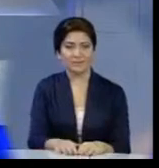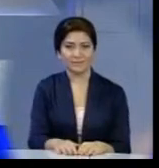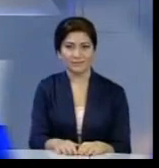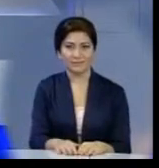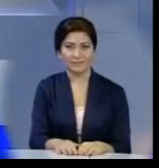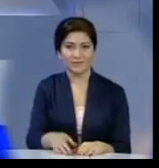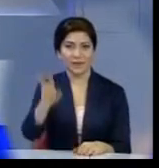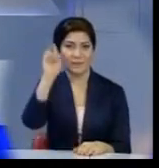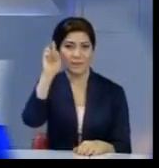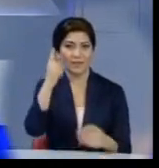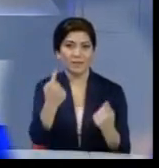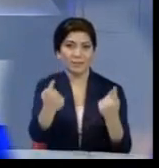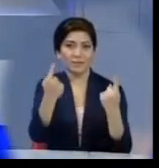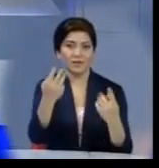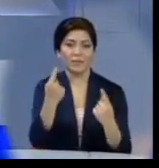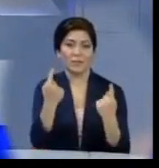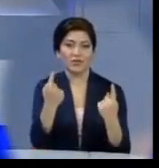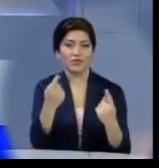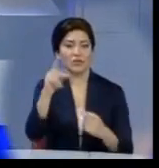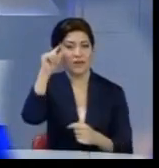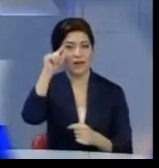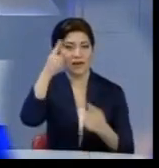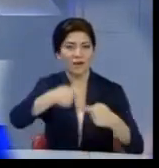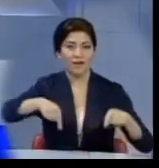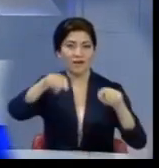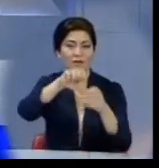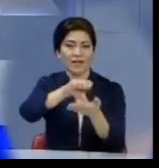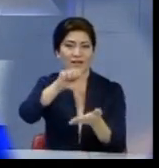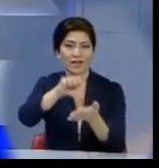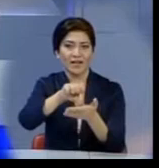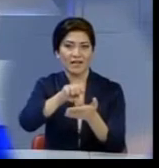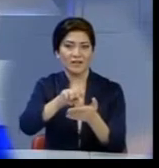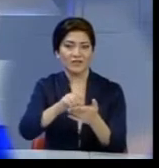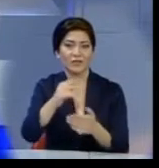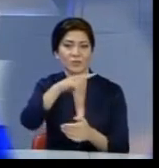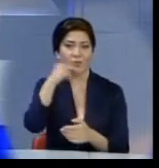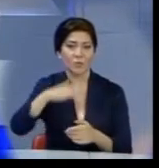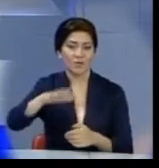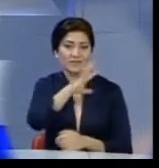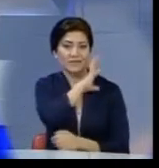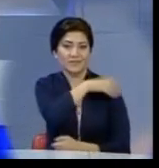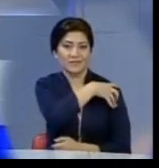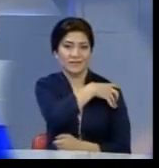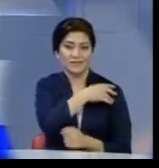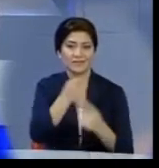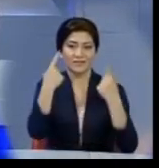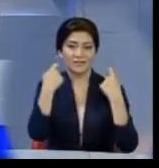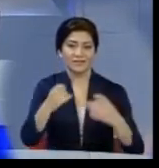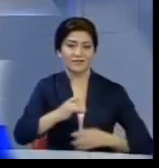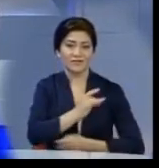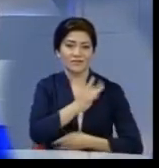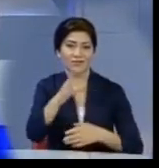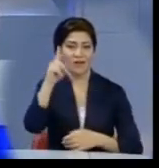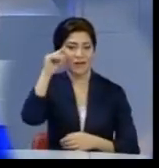Պետական բարսաստիճան պաշտոնյաների ու հայամանքի ներկայացուցիչների մասնակցության պրոսաստանի Հուսիսիային մայրակահակում նշվել է Հայաստանի